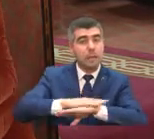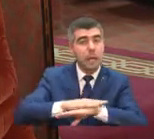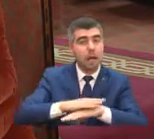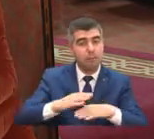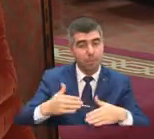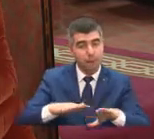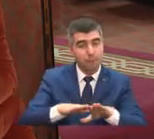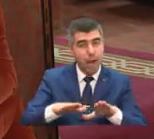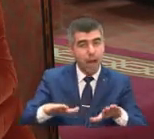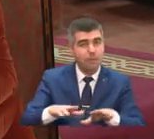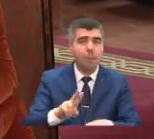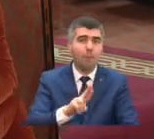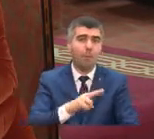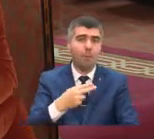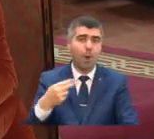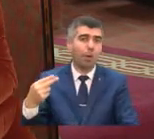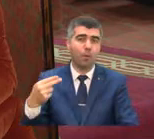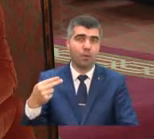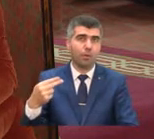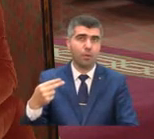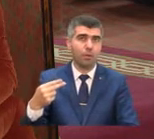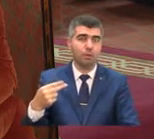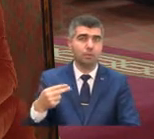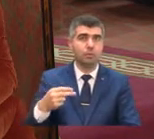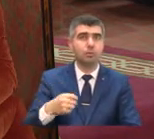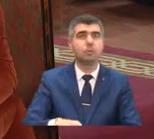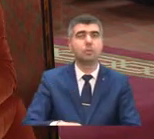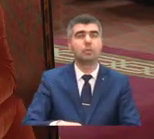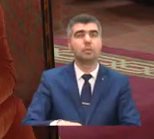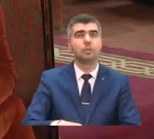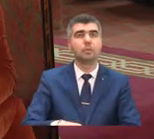الملك العمومي ديال هاد المدن.